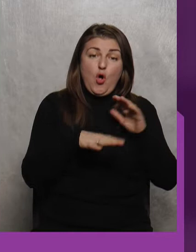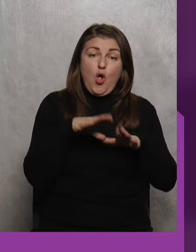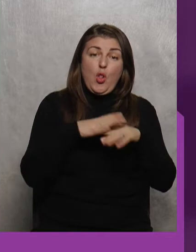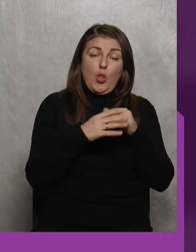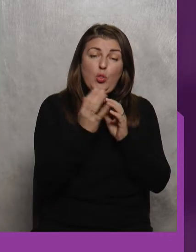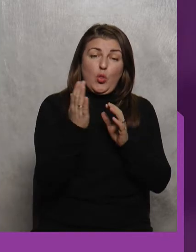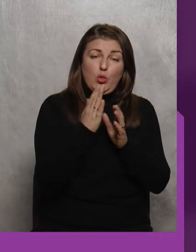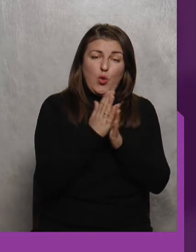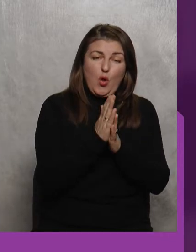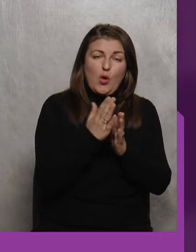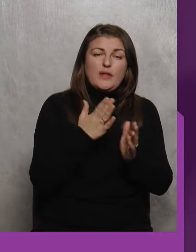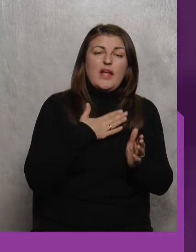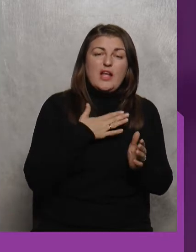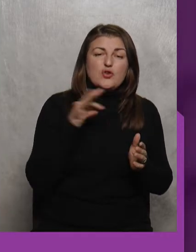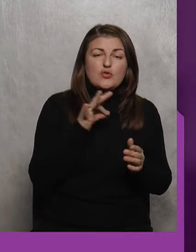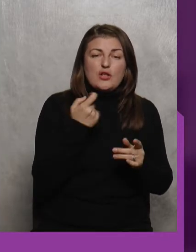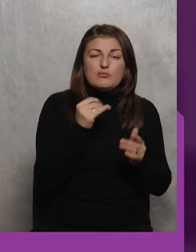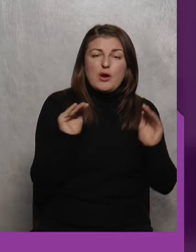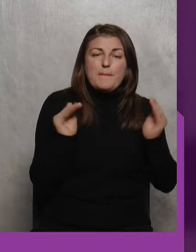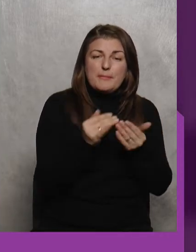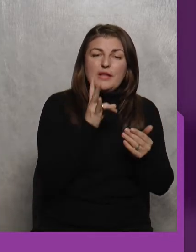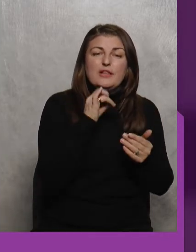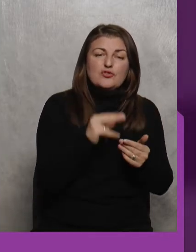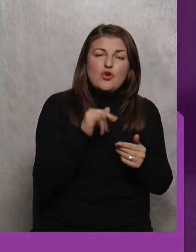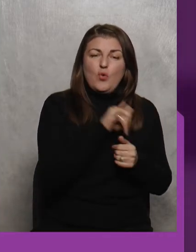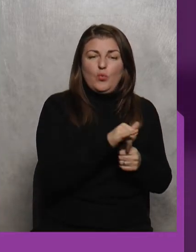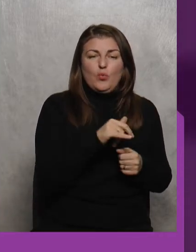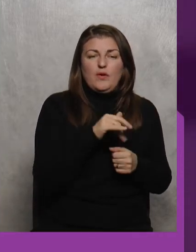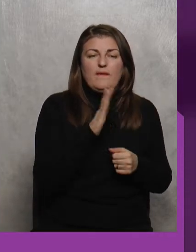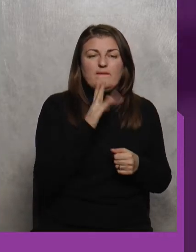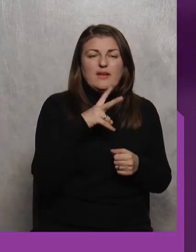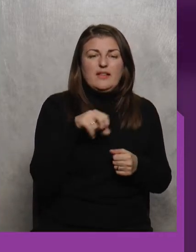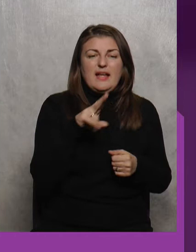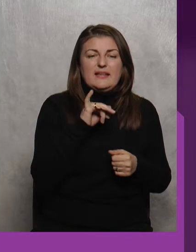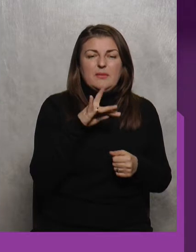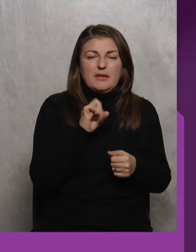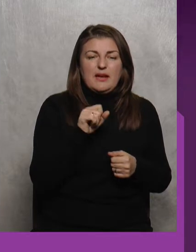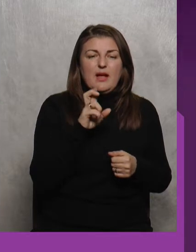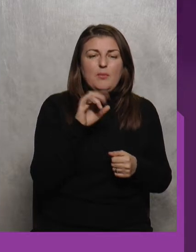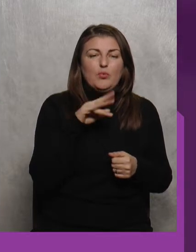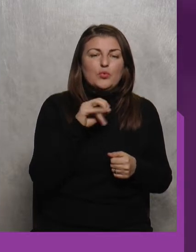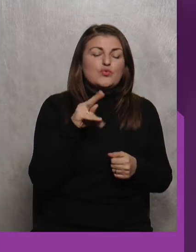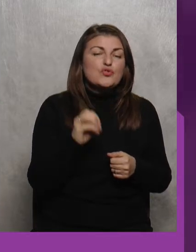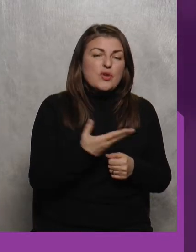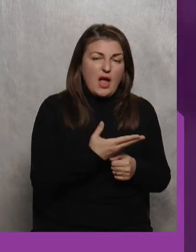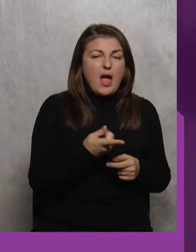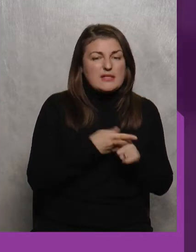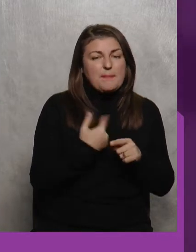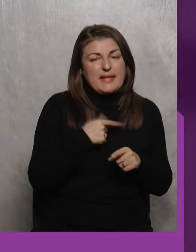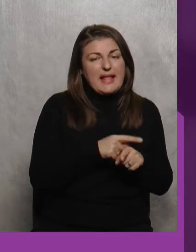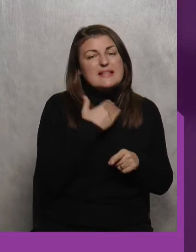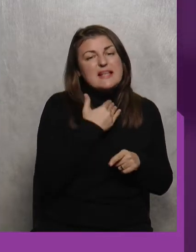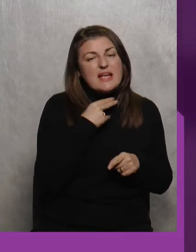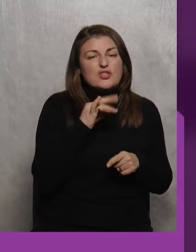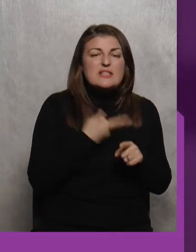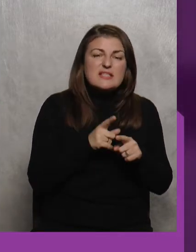нашого Олексія трішечки менше, ніж у Владимира Бутуче. Це мені здається, чи